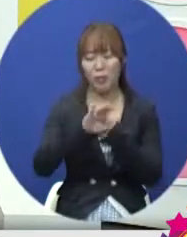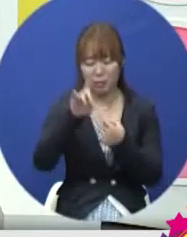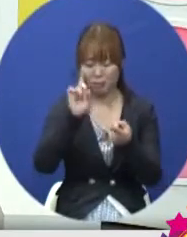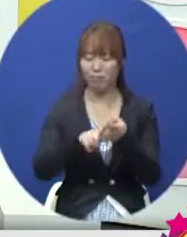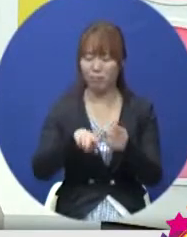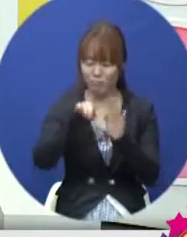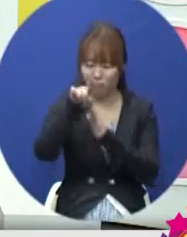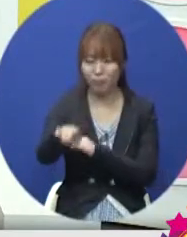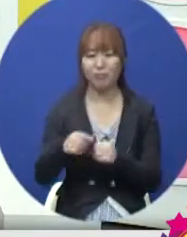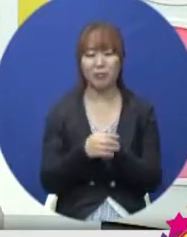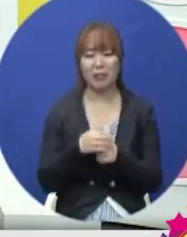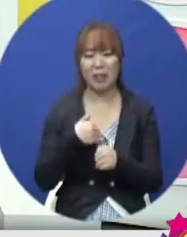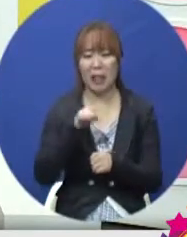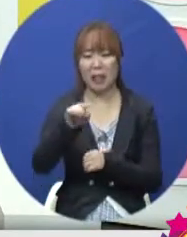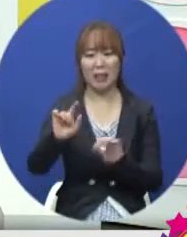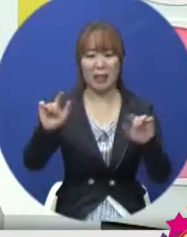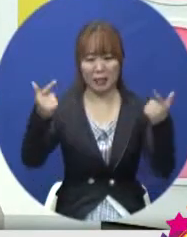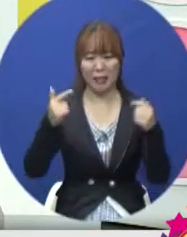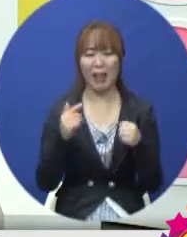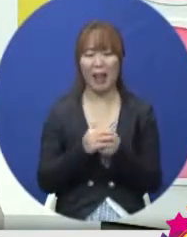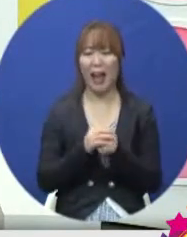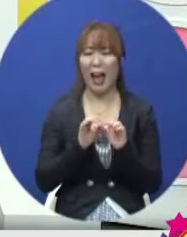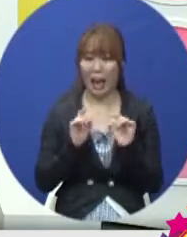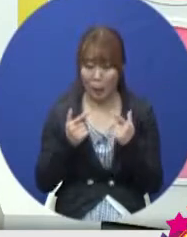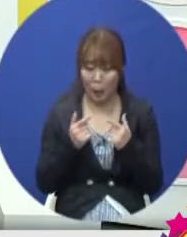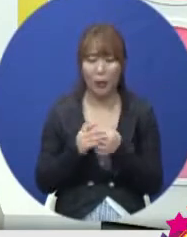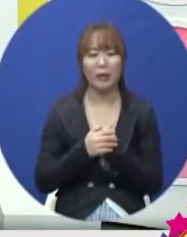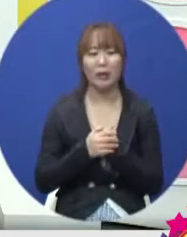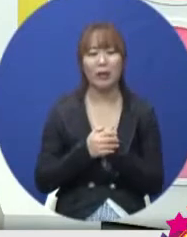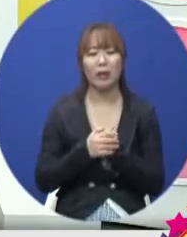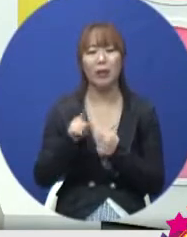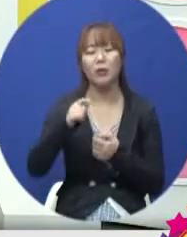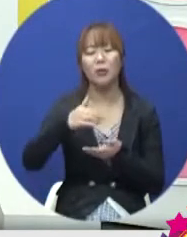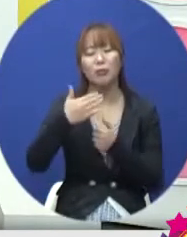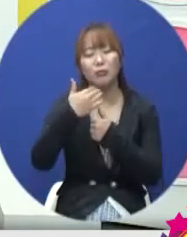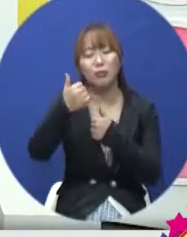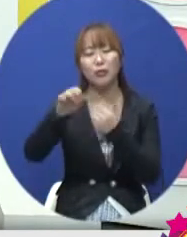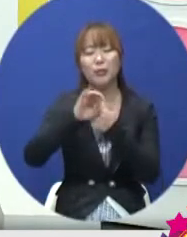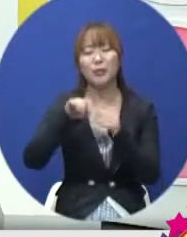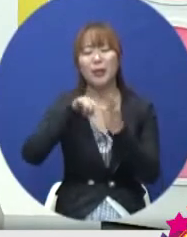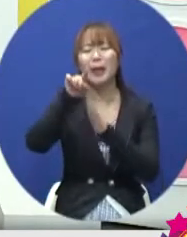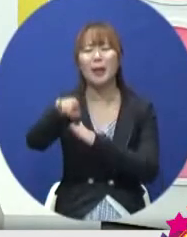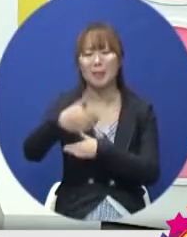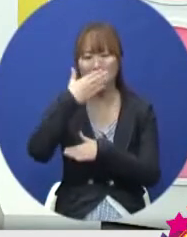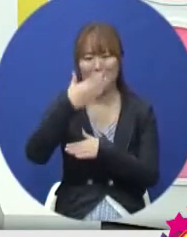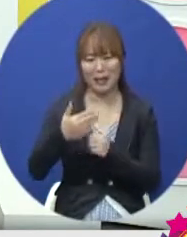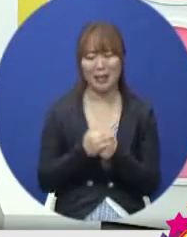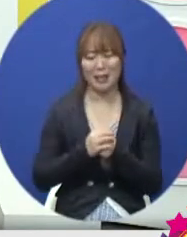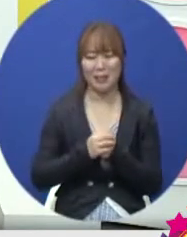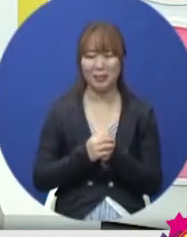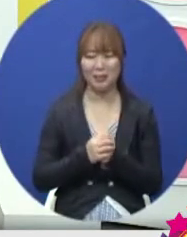갑니다. 네, 아버님. 제가 안 간 게 아니라 아, 그쪽에서 불러주셔야 가죠.